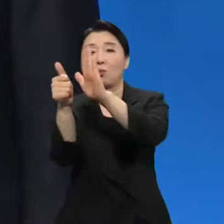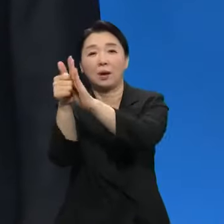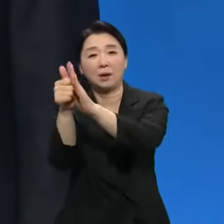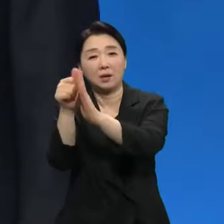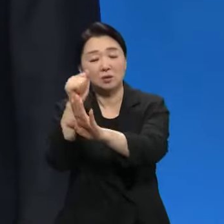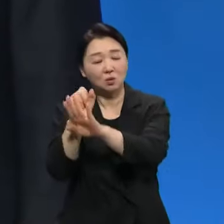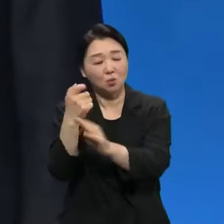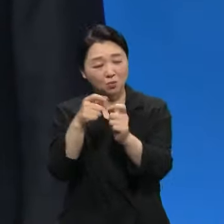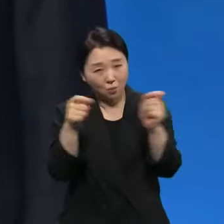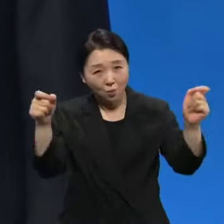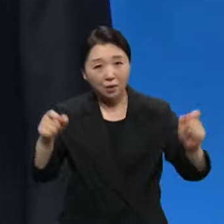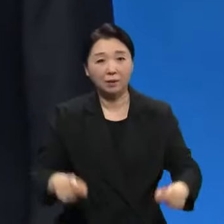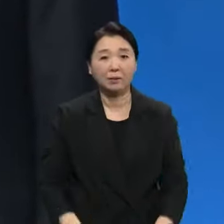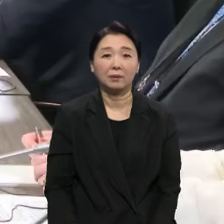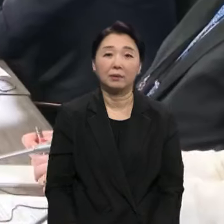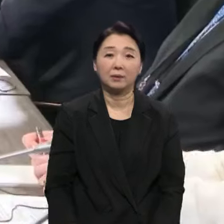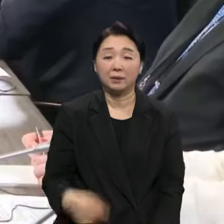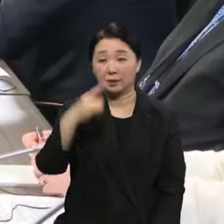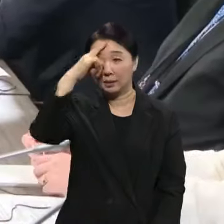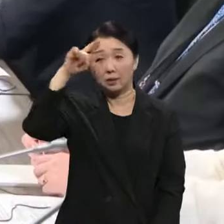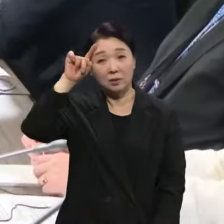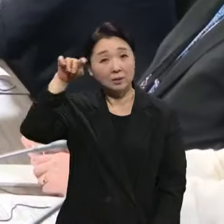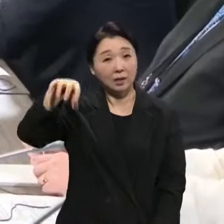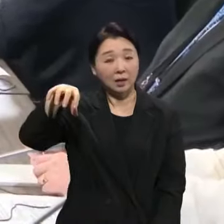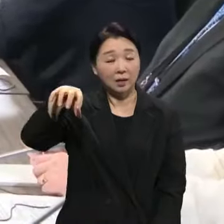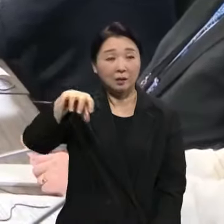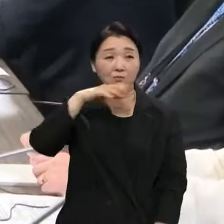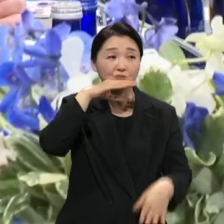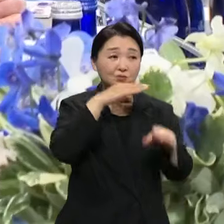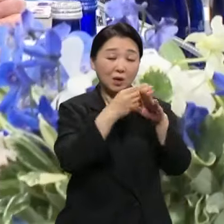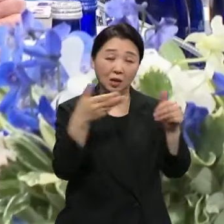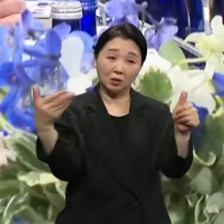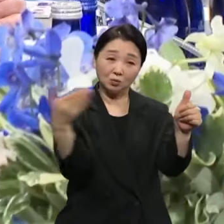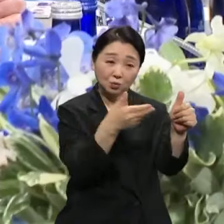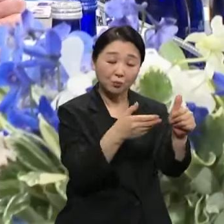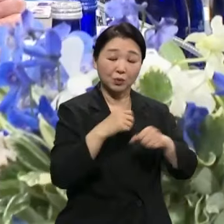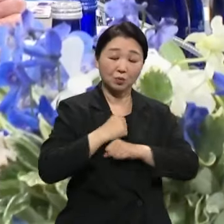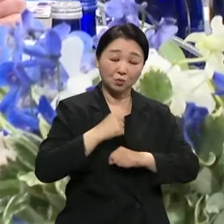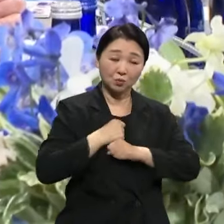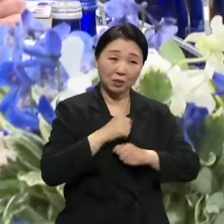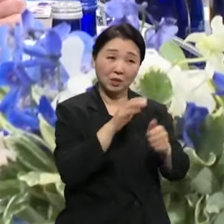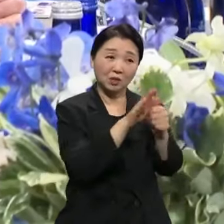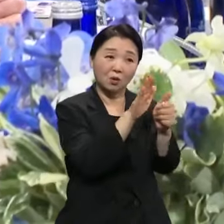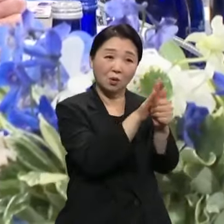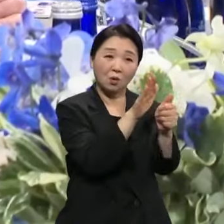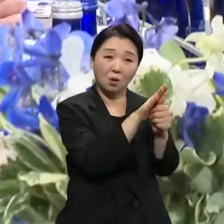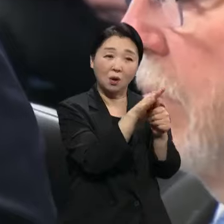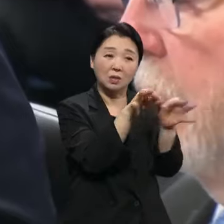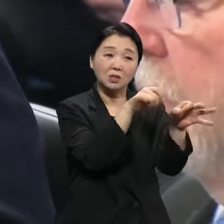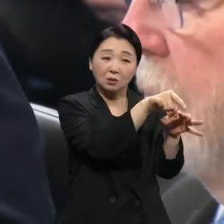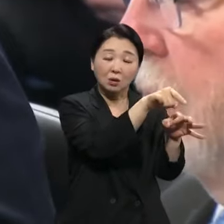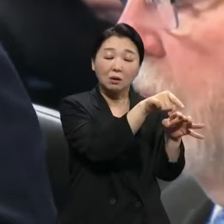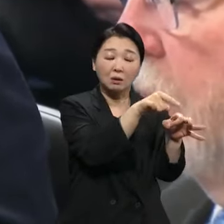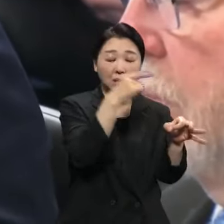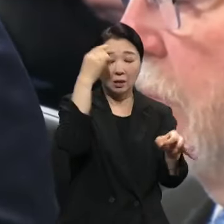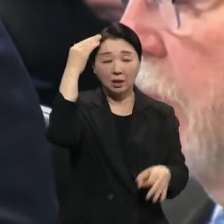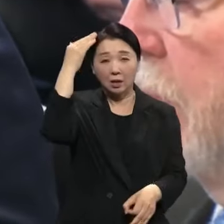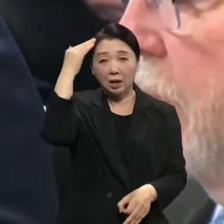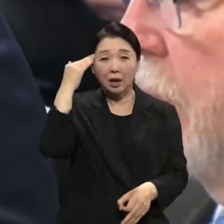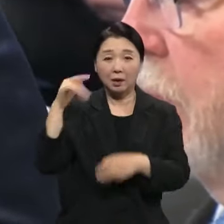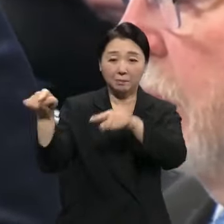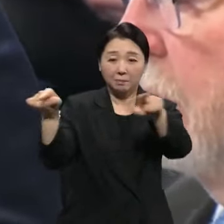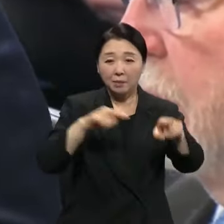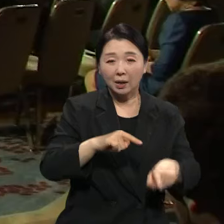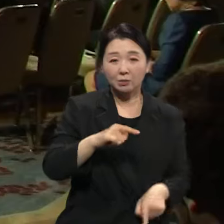말했습니다 그러면서 러시아가 북한에 제공할 수 있는 군사 경제 지원은 한반도와 인도태평양